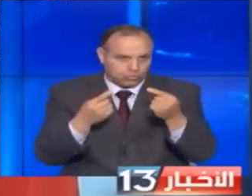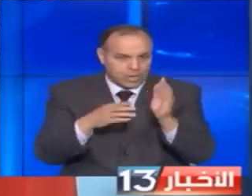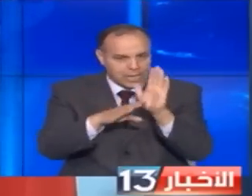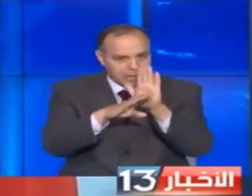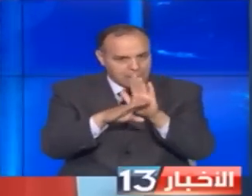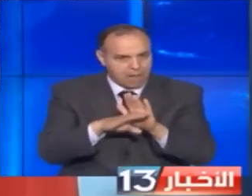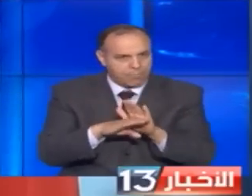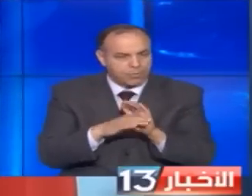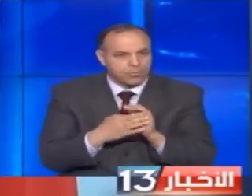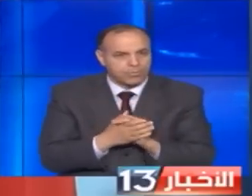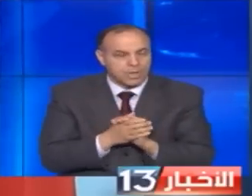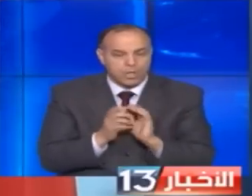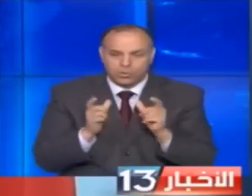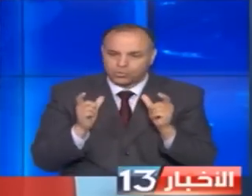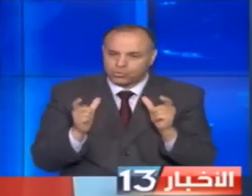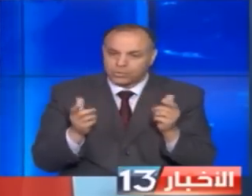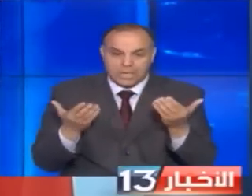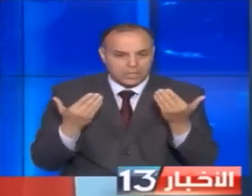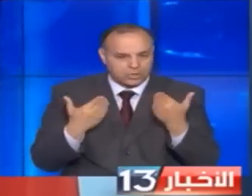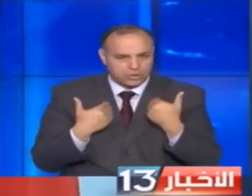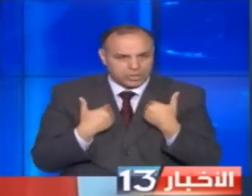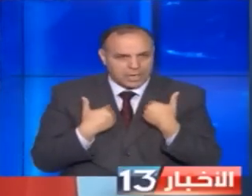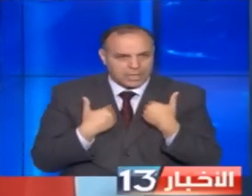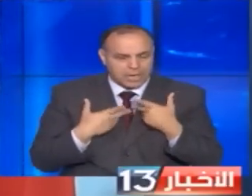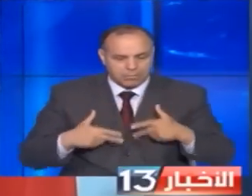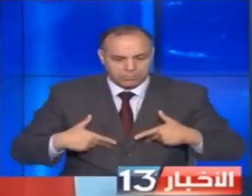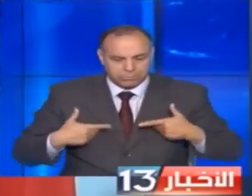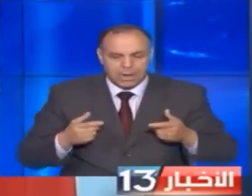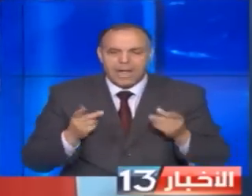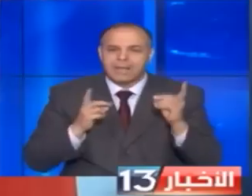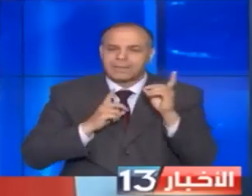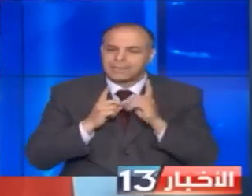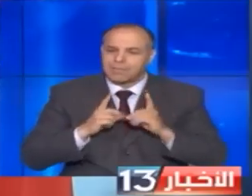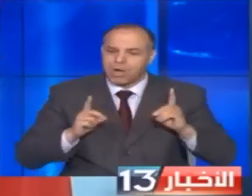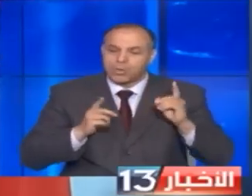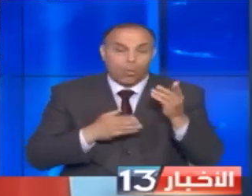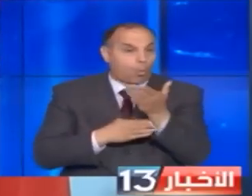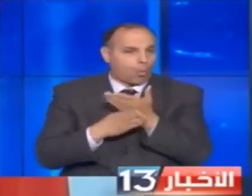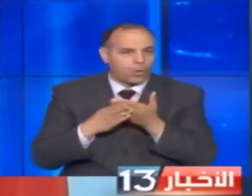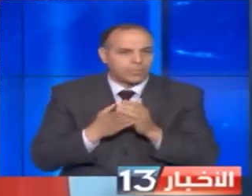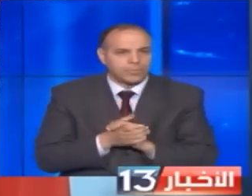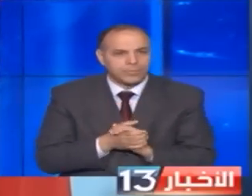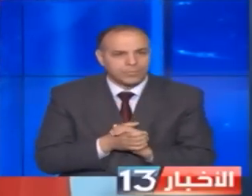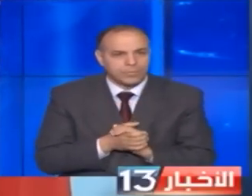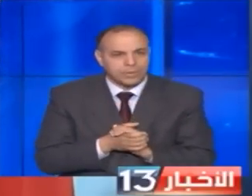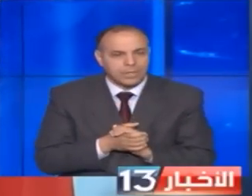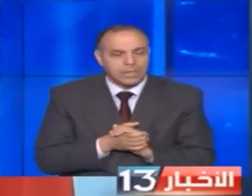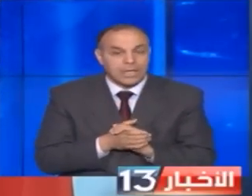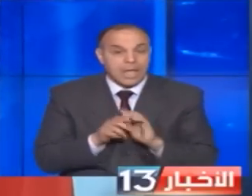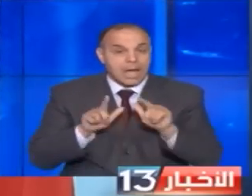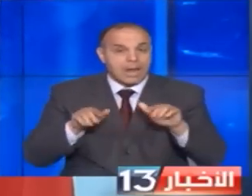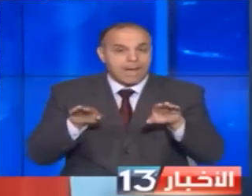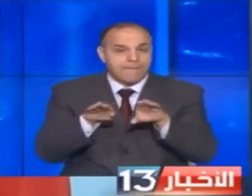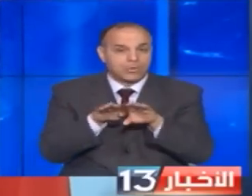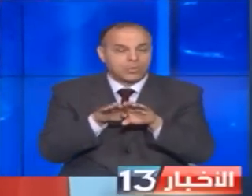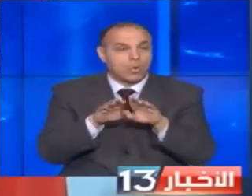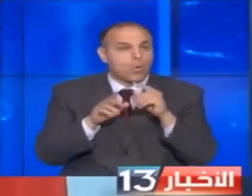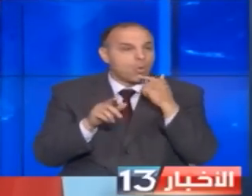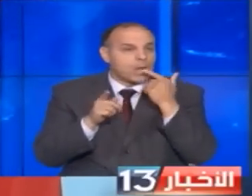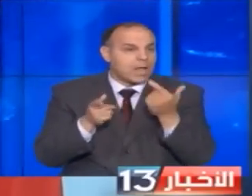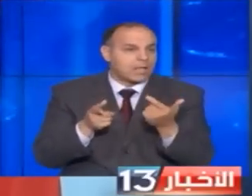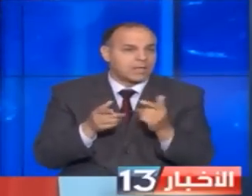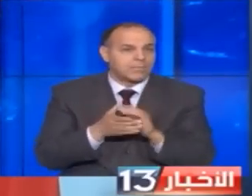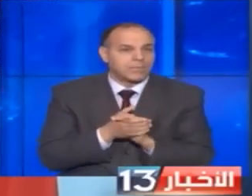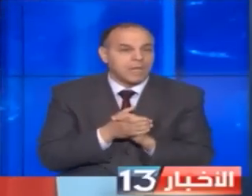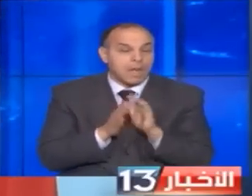على الفرصه التعايش الديمقراطي والممارسه الديمقراطيه يكون على مستوى المضمون كذلك الى